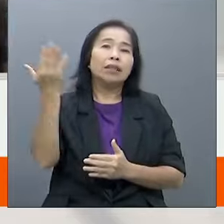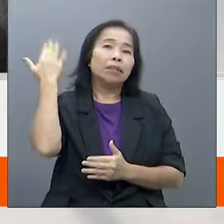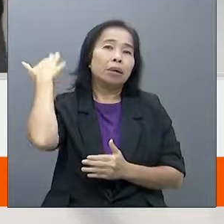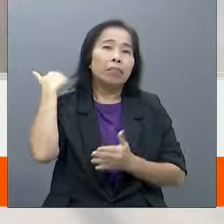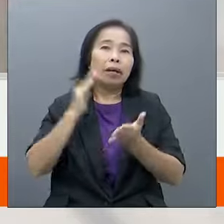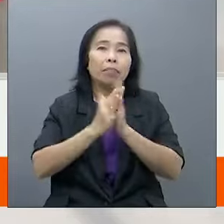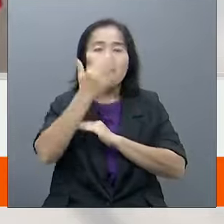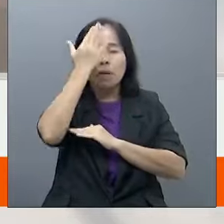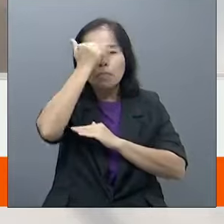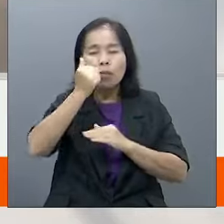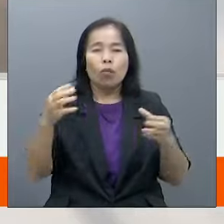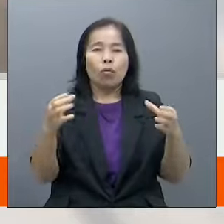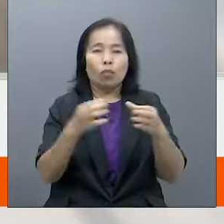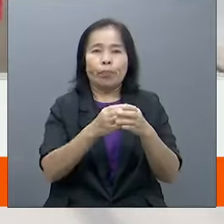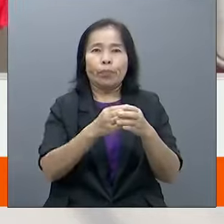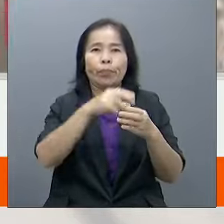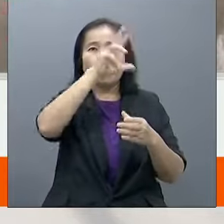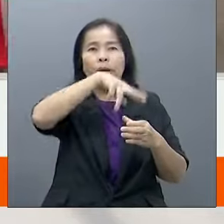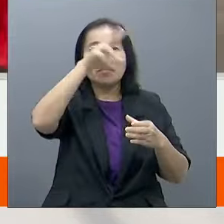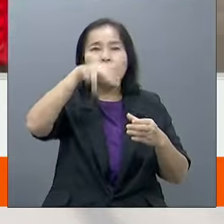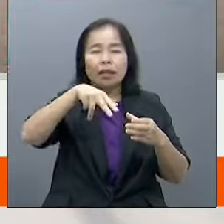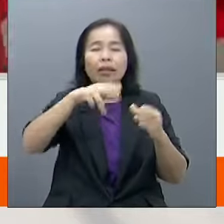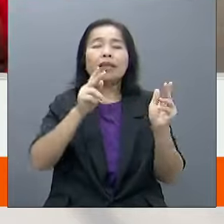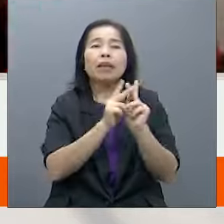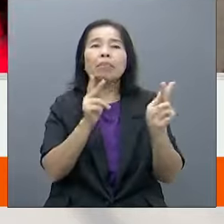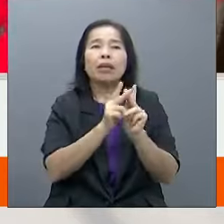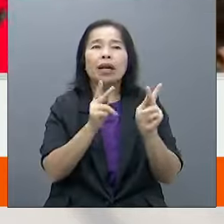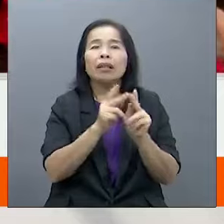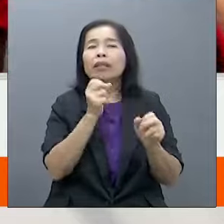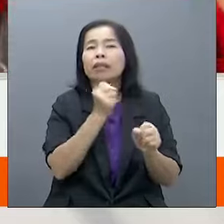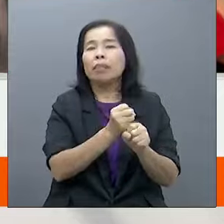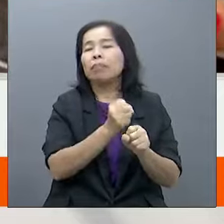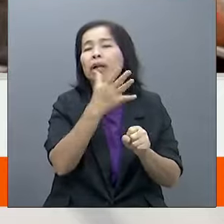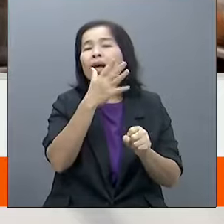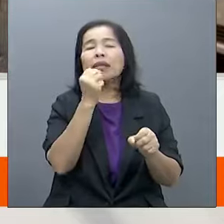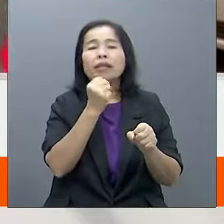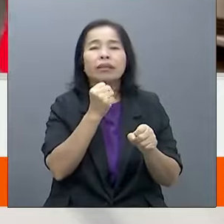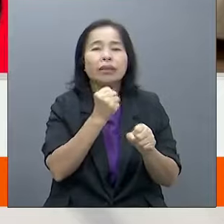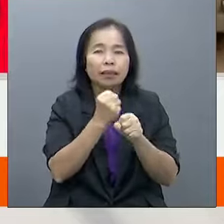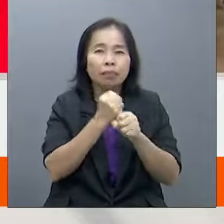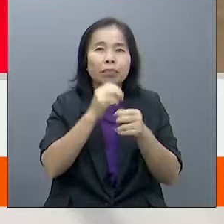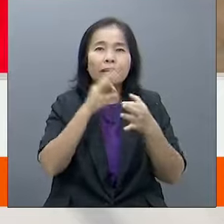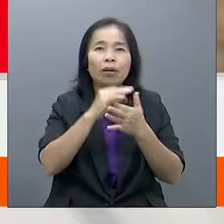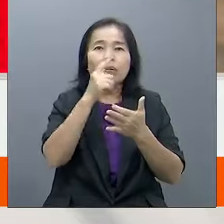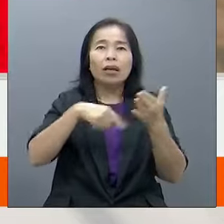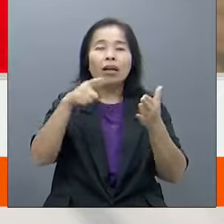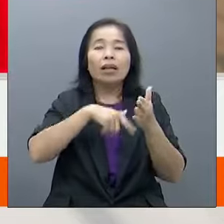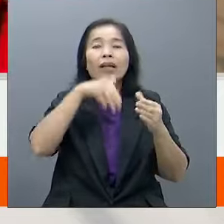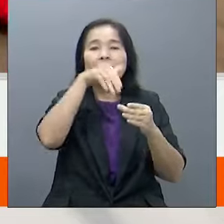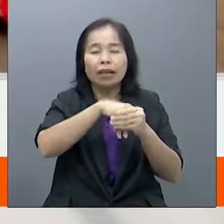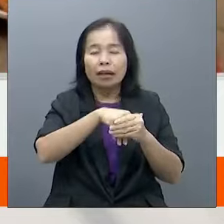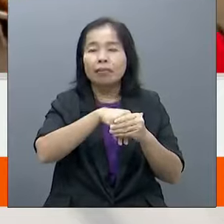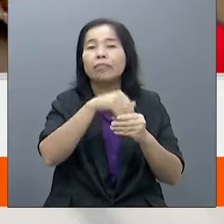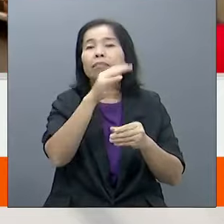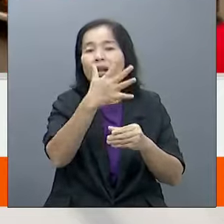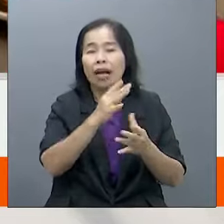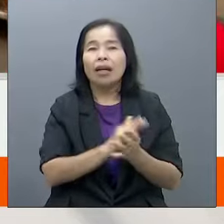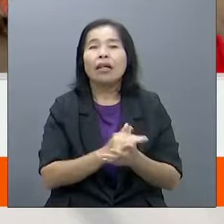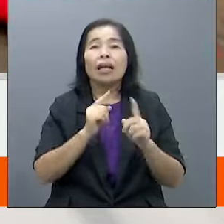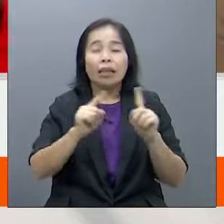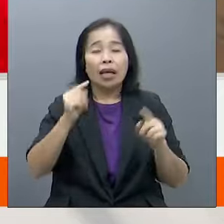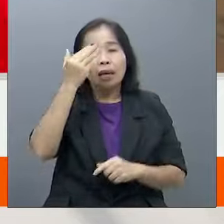พรรคนะครับเพื่อไทยเนี่ยไม่สามารถจะปลูกขาดนะครับความสำเร็จในการเลือกตั้งระดับชาติที่เชียงใหม่ได้อีกแต่เราต้องไม่ลืมว่า